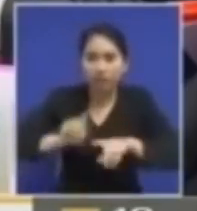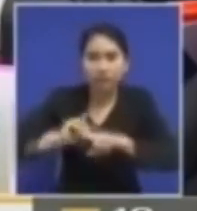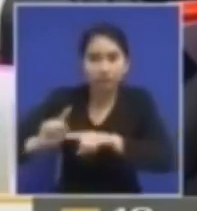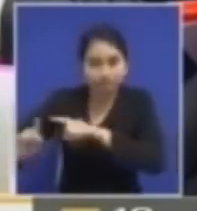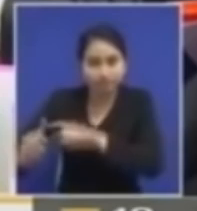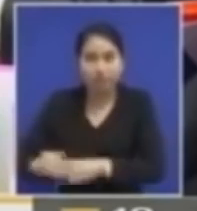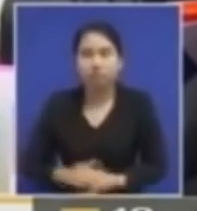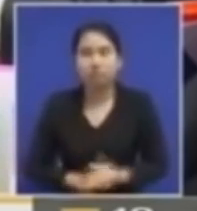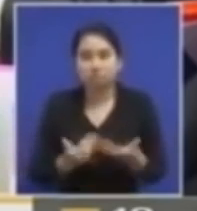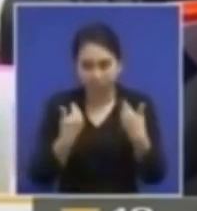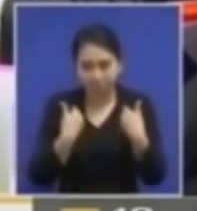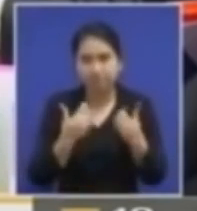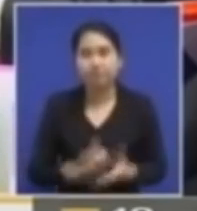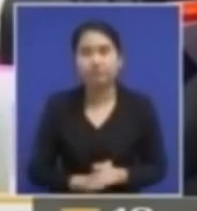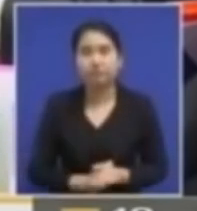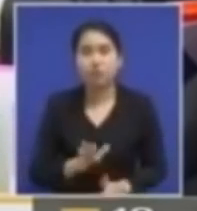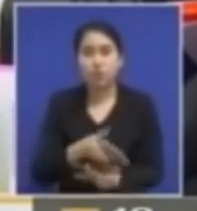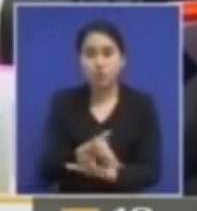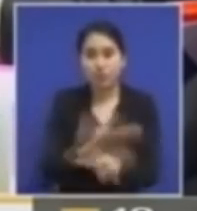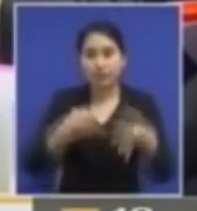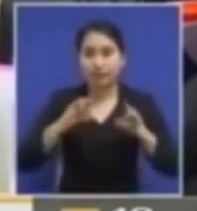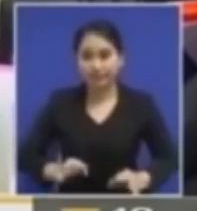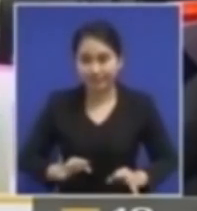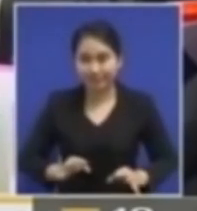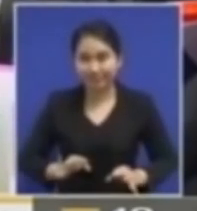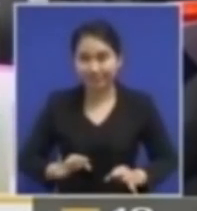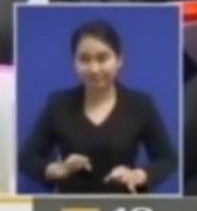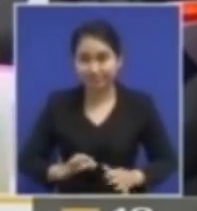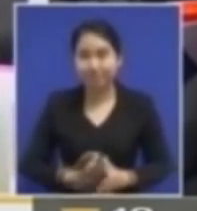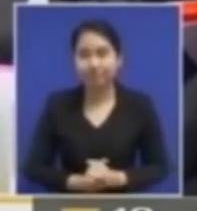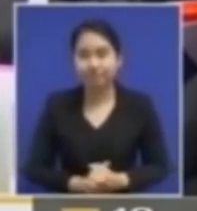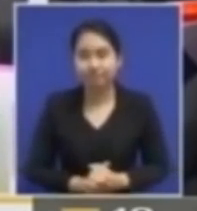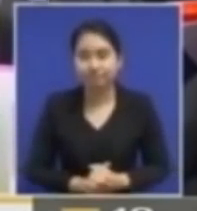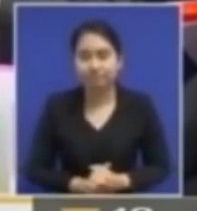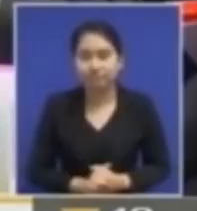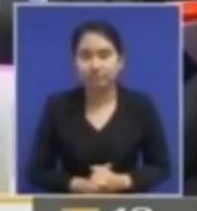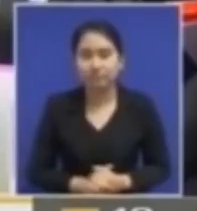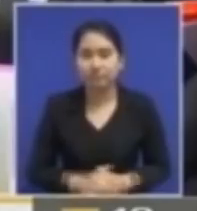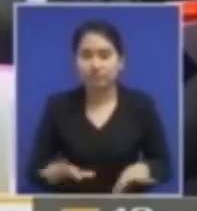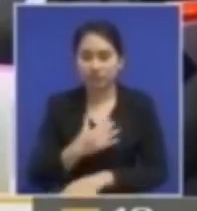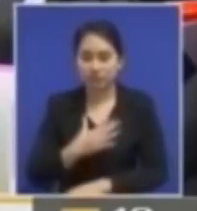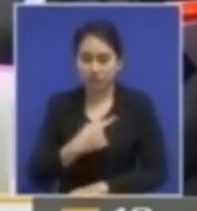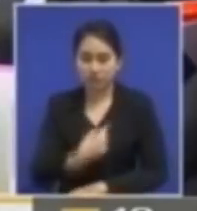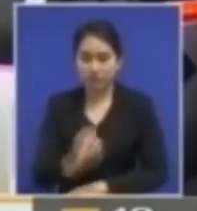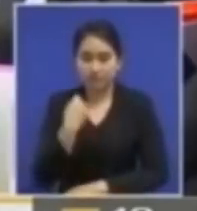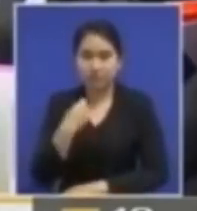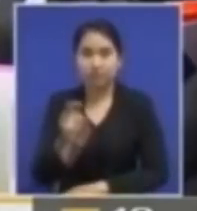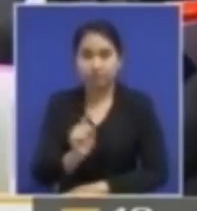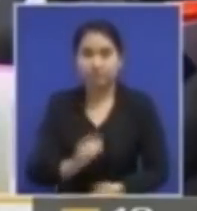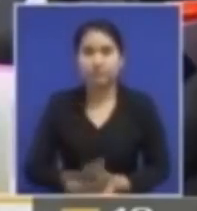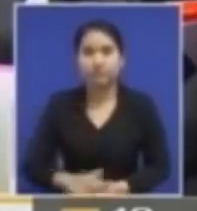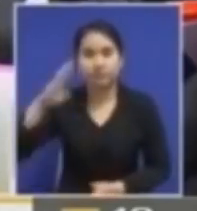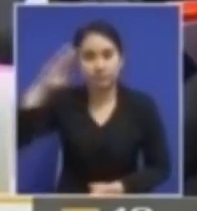บการอภิปรายเพื่อสร้างความเชื่อมั่นให้กับทุกท่านนะครับว่าสิ่งที่เราเชื่อมั่นว่าพลเอกประยุทธ์เป็นเจ้